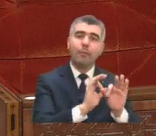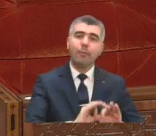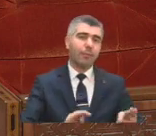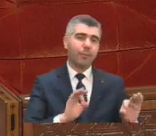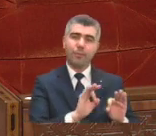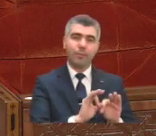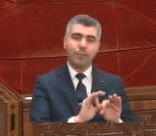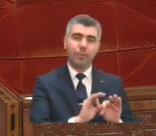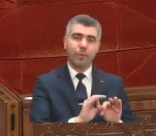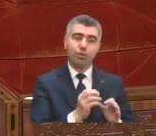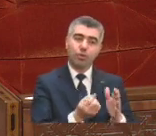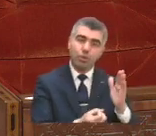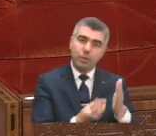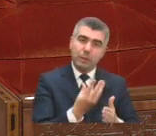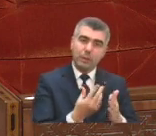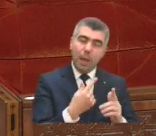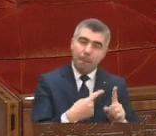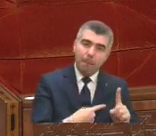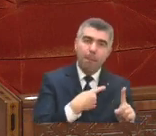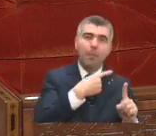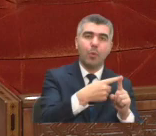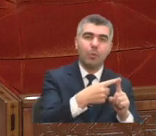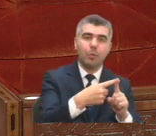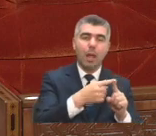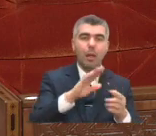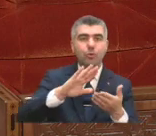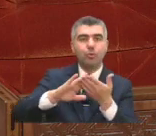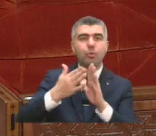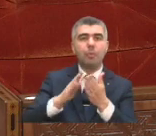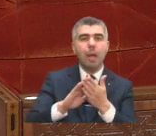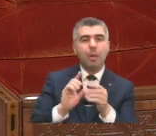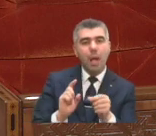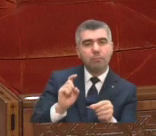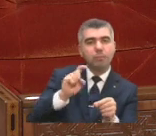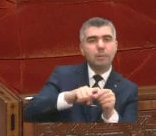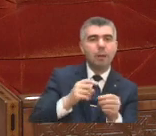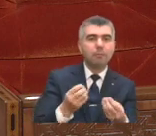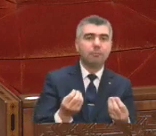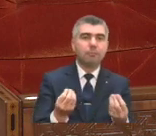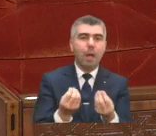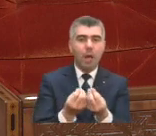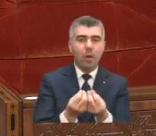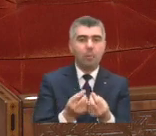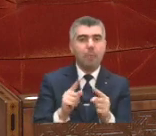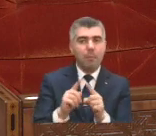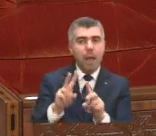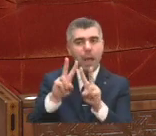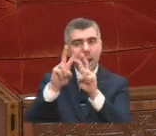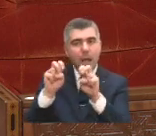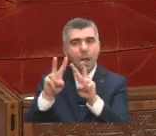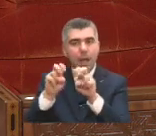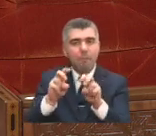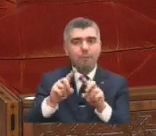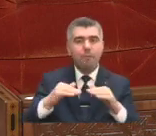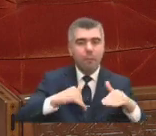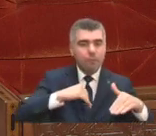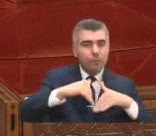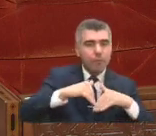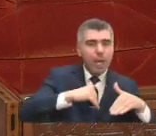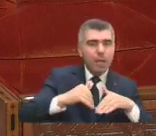والتقييم في التصور الجديد قمنا باعاده الربط مع جمعيات المجتمع المدني اللي هي اللي كتقوم بالرصد في الشوارع